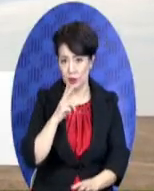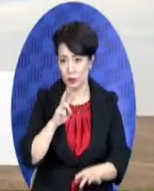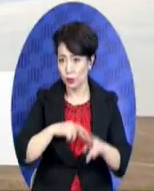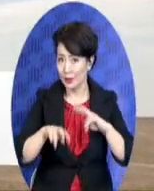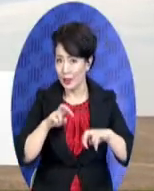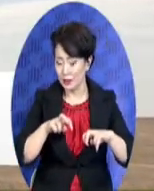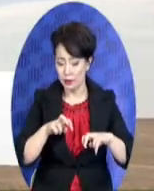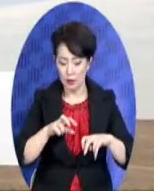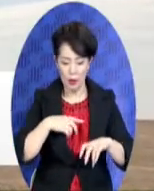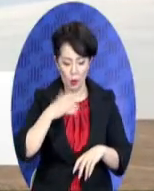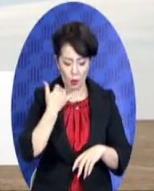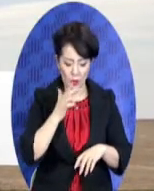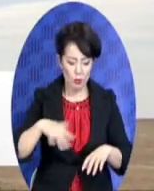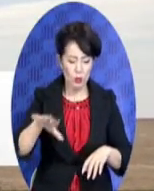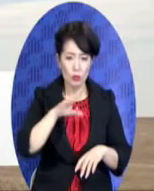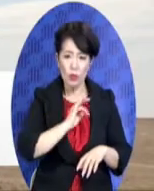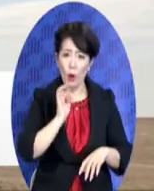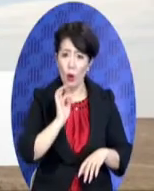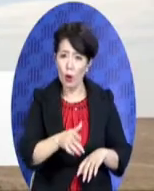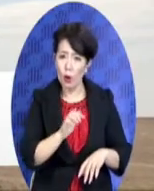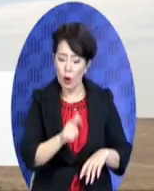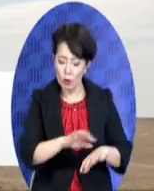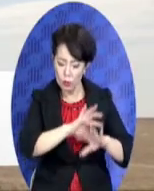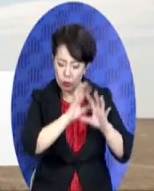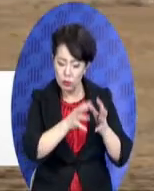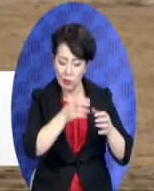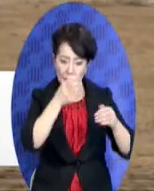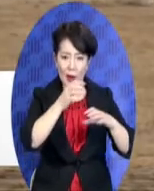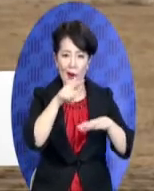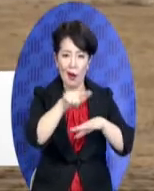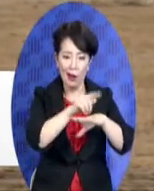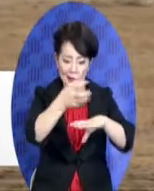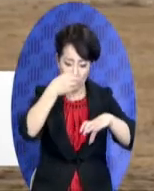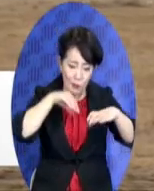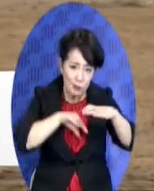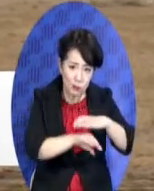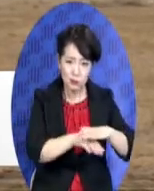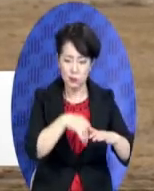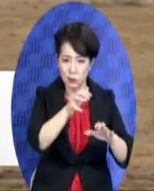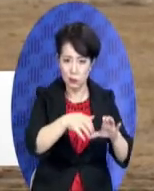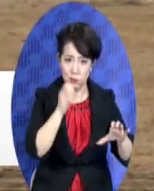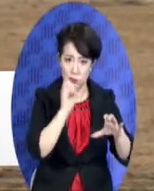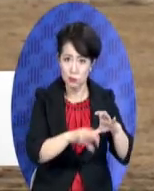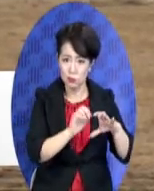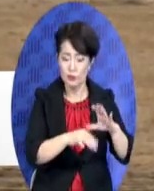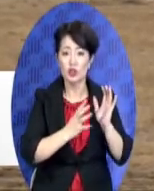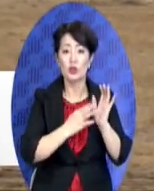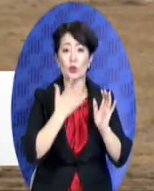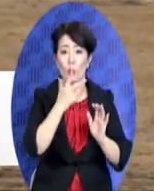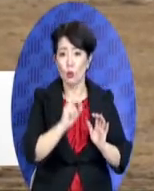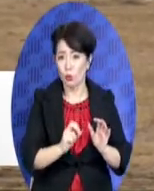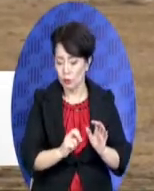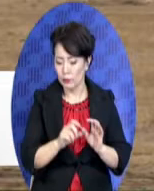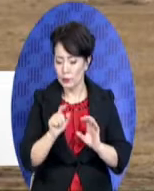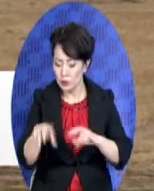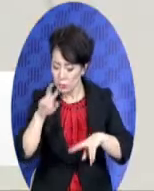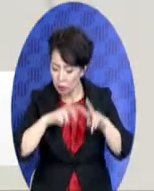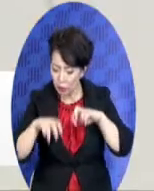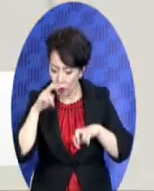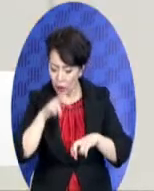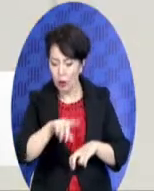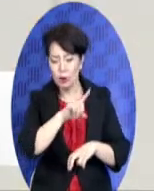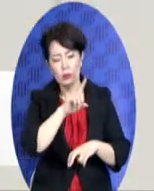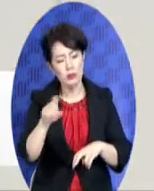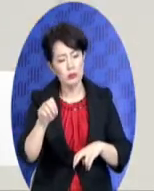Улаанбаатар хотод нийт хог хаягдлынхаа 93% хөрсөнд болдог. Энэ хог хаягдлыг сэргээгдэх эрчим хүч болон ашиглах боломж бүрэн бий. Судалгаагаар 100-аас 200 тонн хог